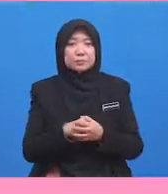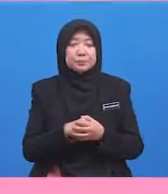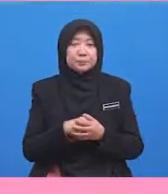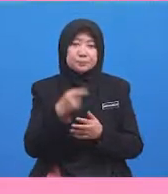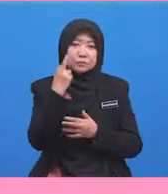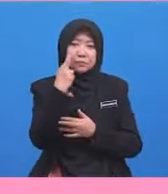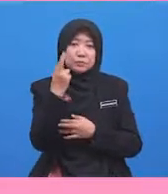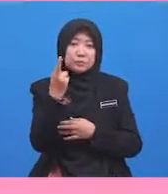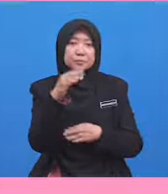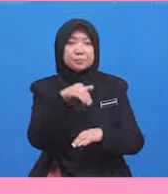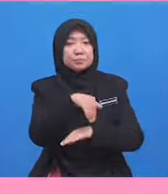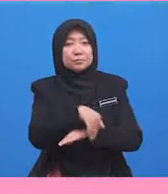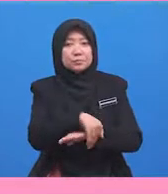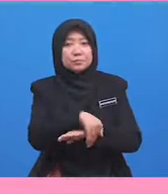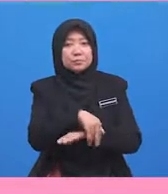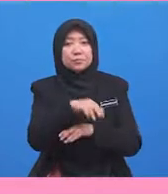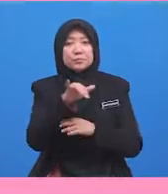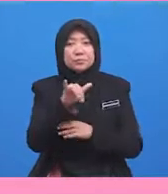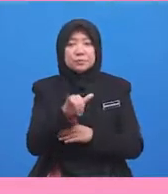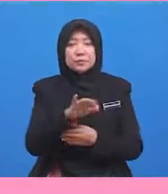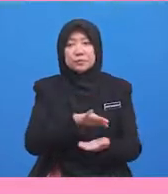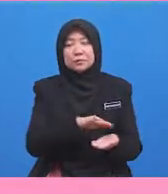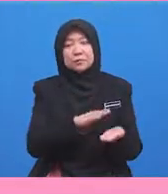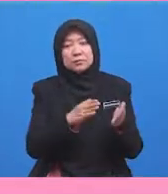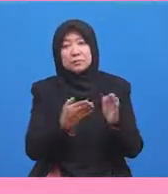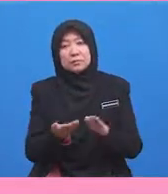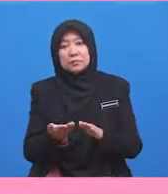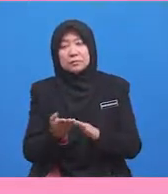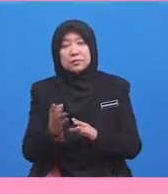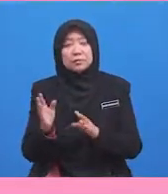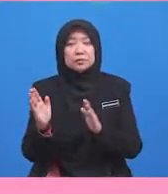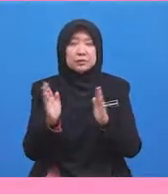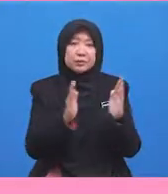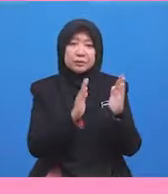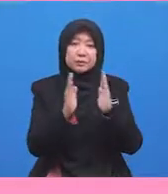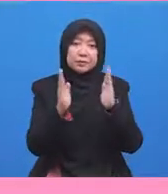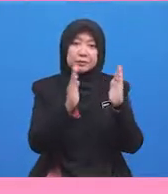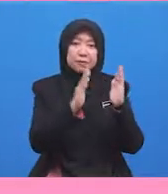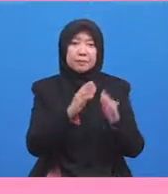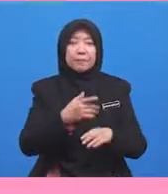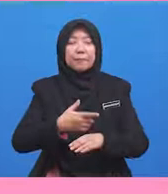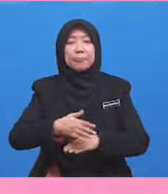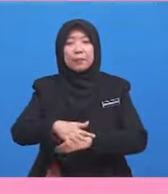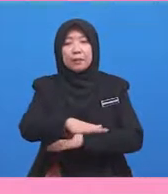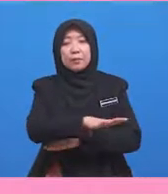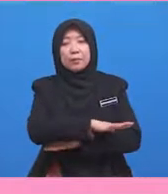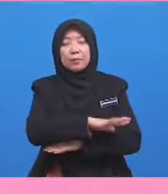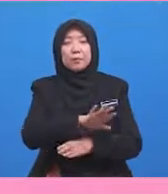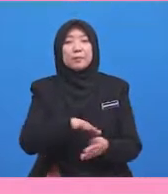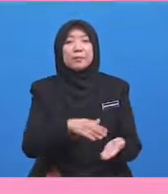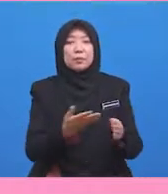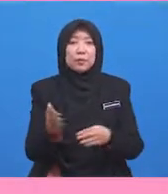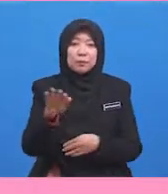merenung pada malam yang kematian angin pada laut yang kematian